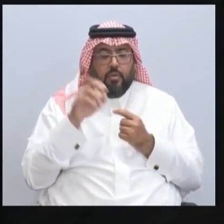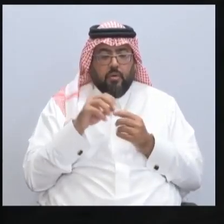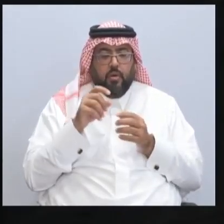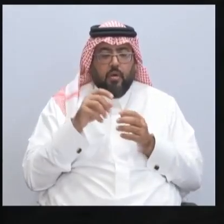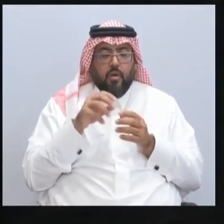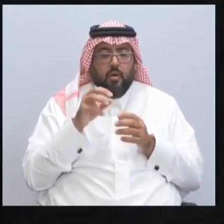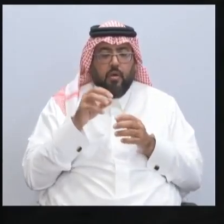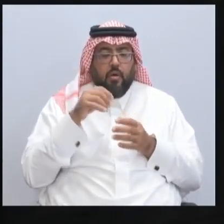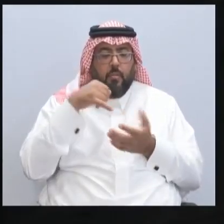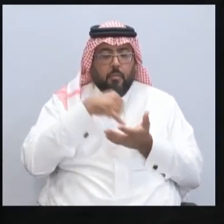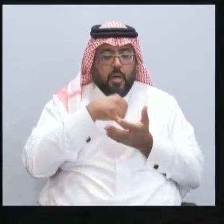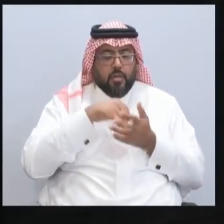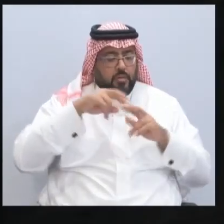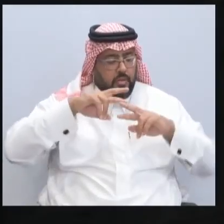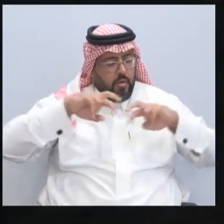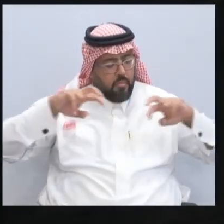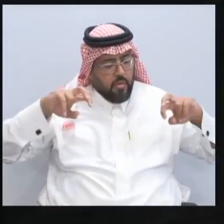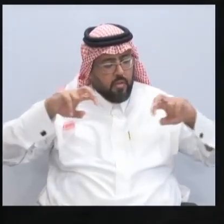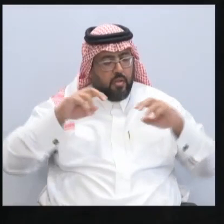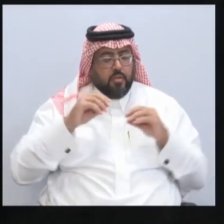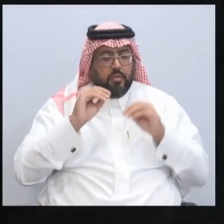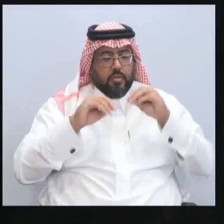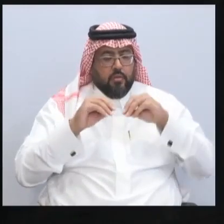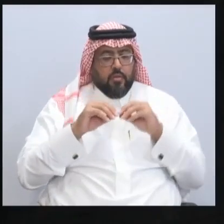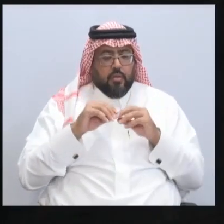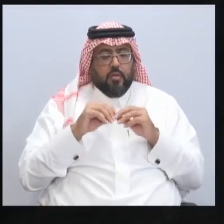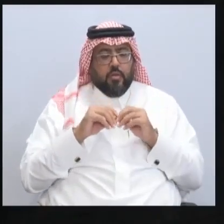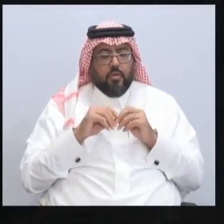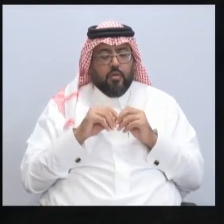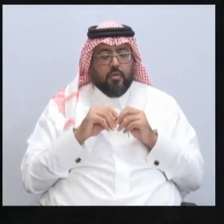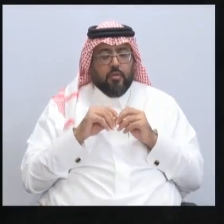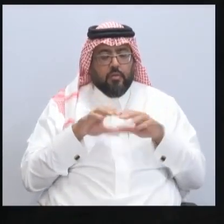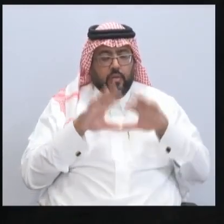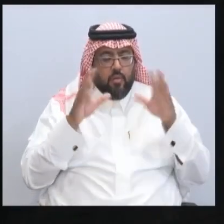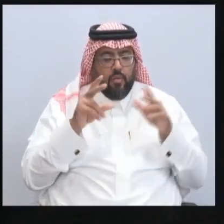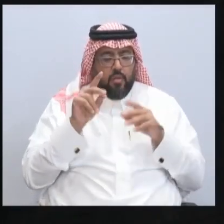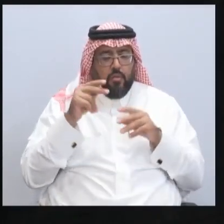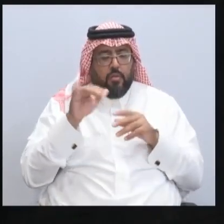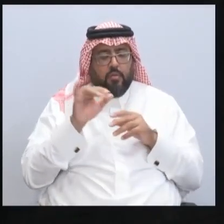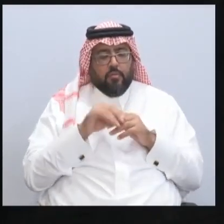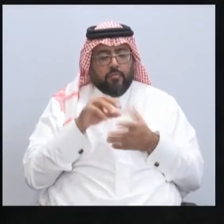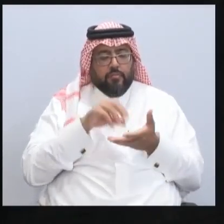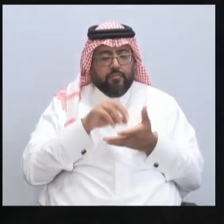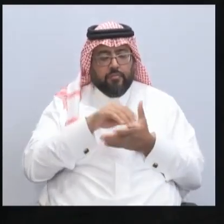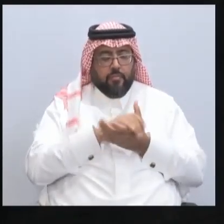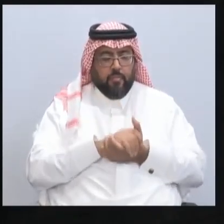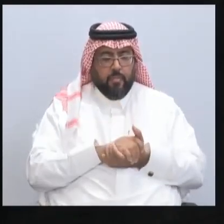البحوث لمعرفه المحصولات الزراعيه في الاوضاع الطبيعيه في